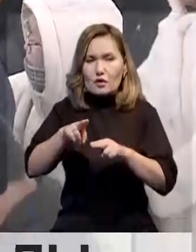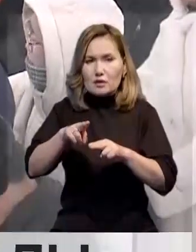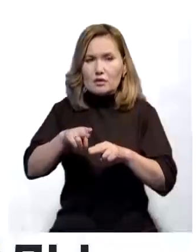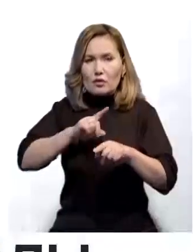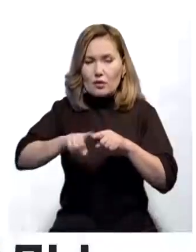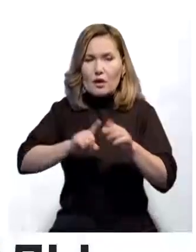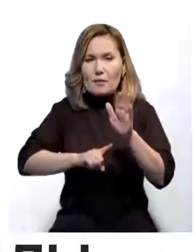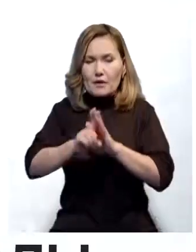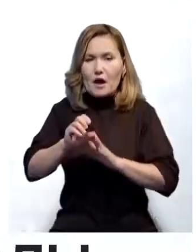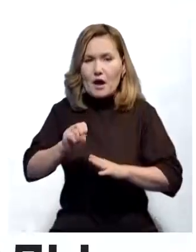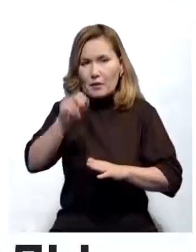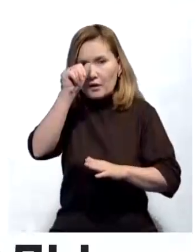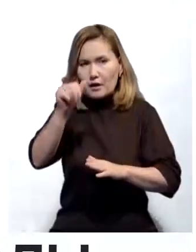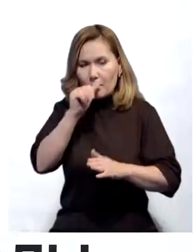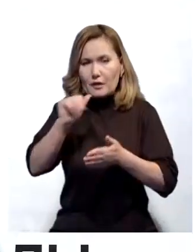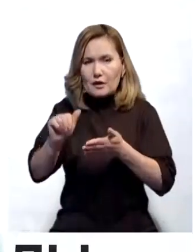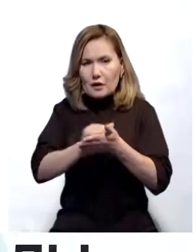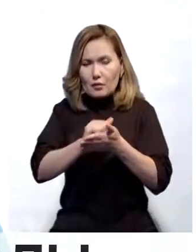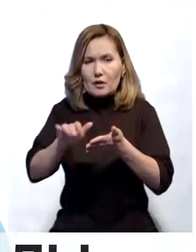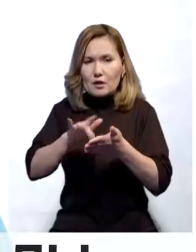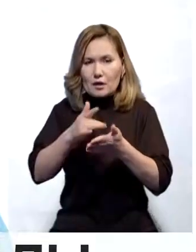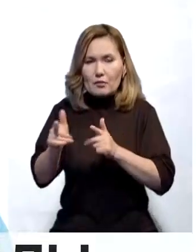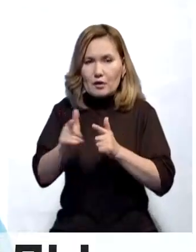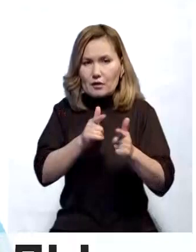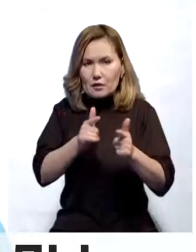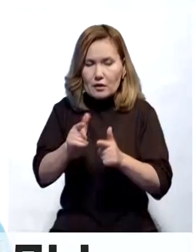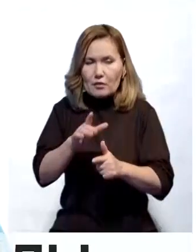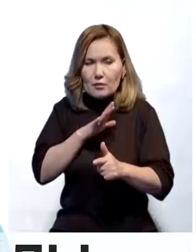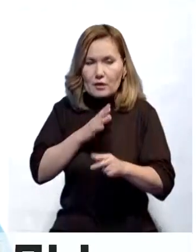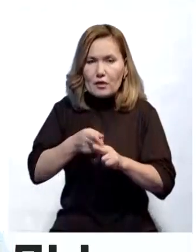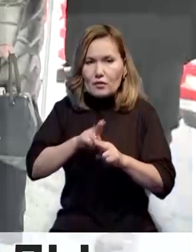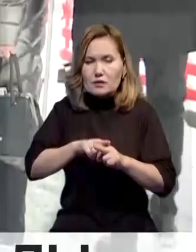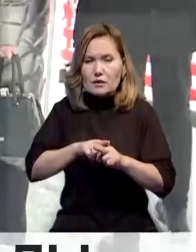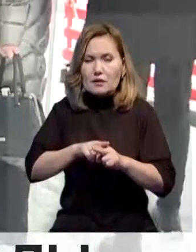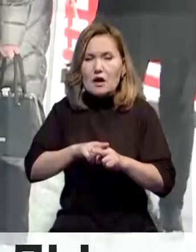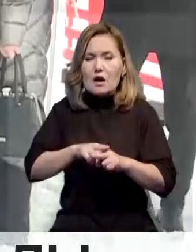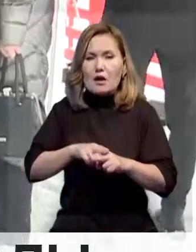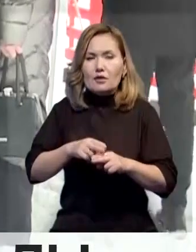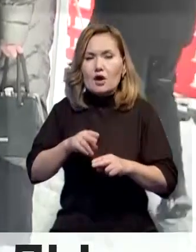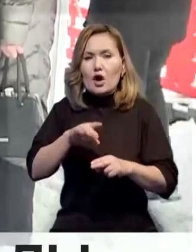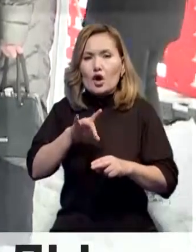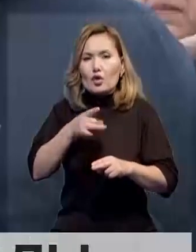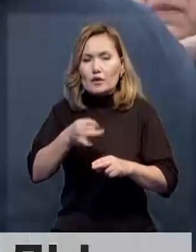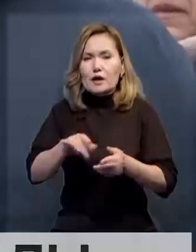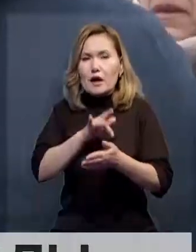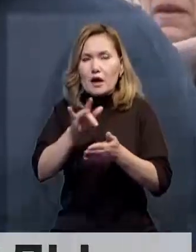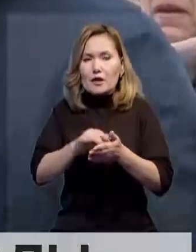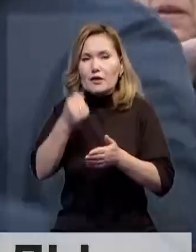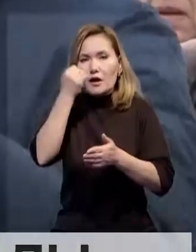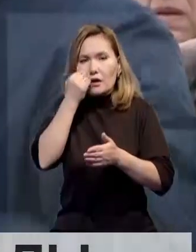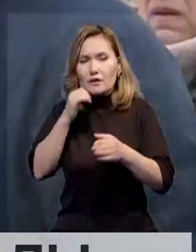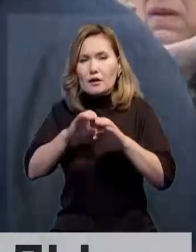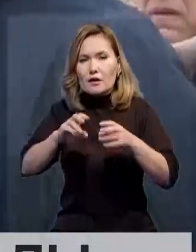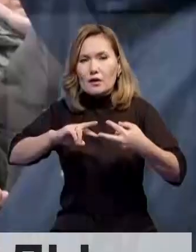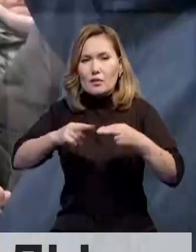басында біз жобалық сметалық құжаттаманы мемлекеттік сараптамаға кіреміз. Рудныйдағы тозған жылу желілерін жаңғырту